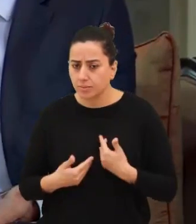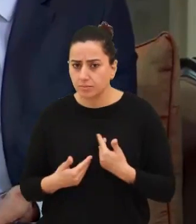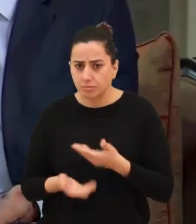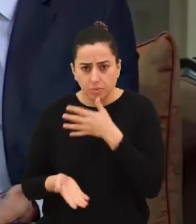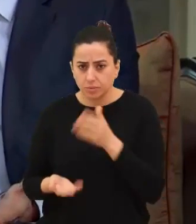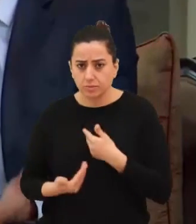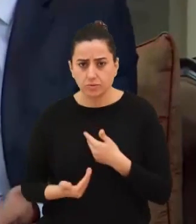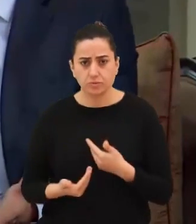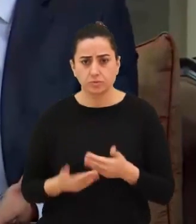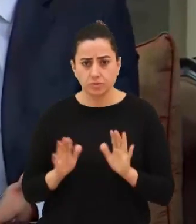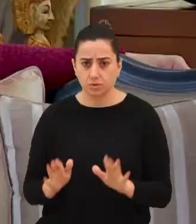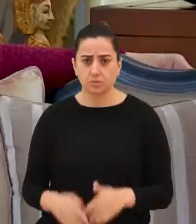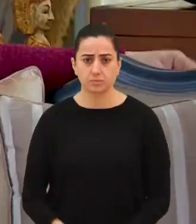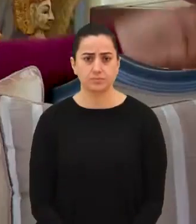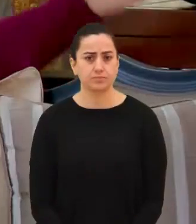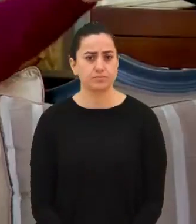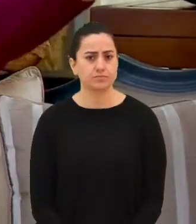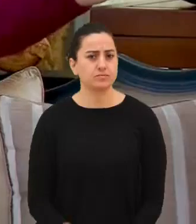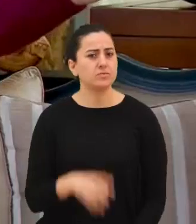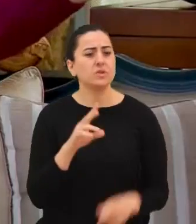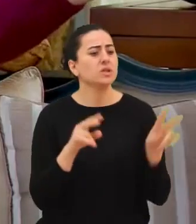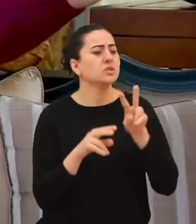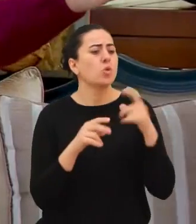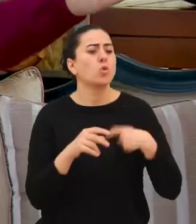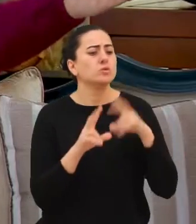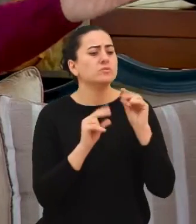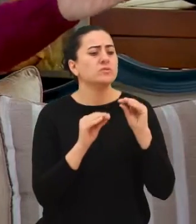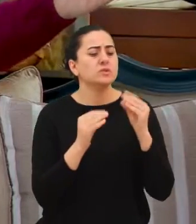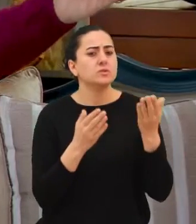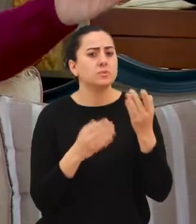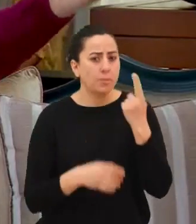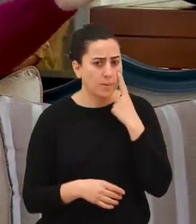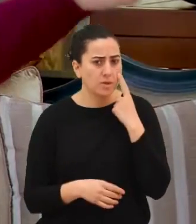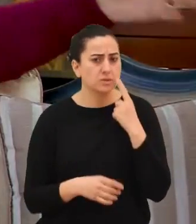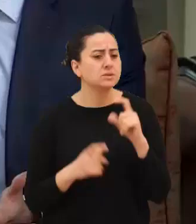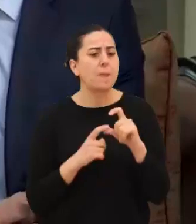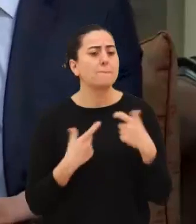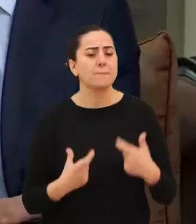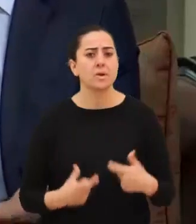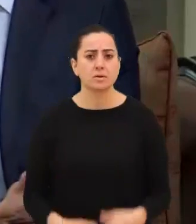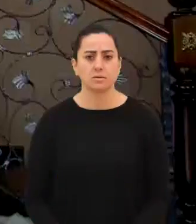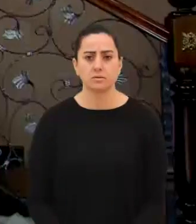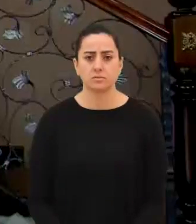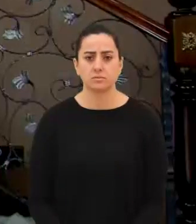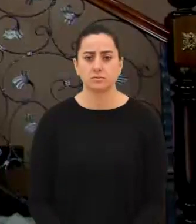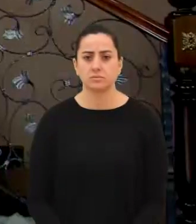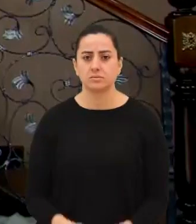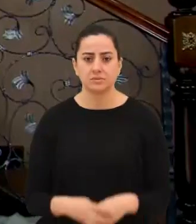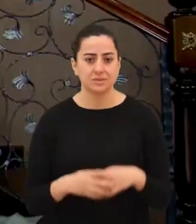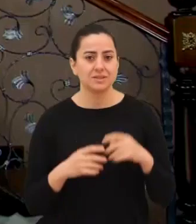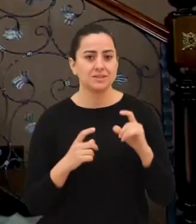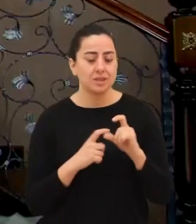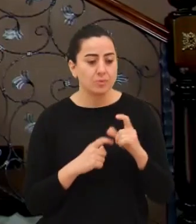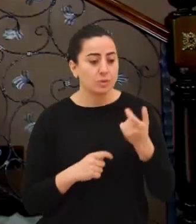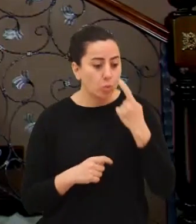Nereden bileyim? Sakin ol. Ne yaparsınız öyle kendi aranızda konuşuyorsunuz öyle? Baba bak Sarp nerede dur? Sarp. Efendim silahları